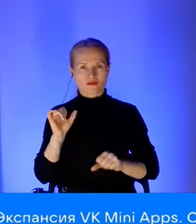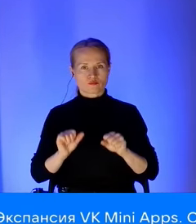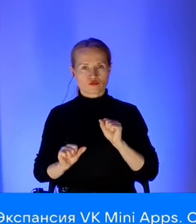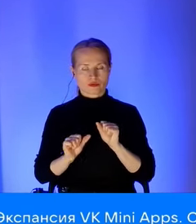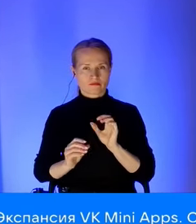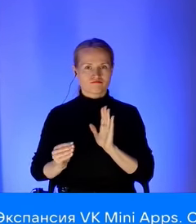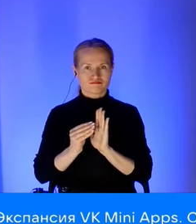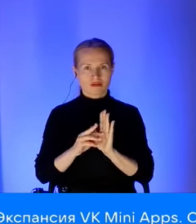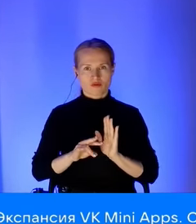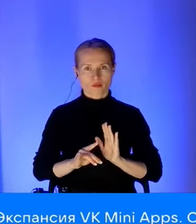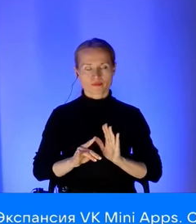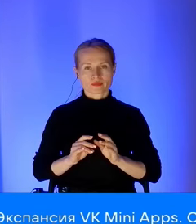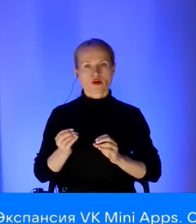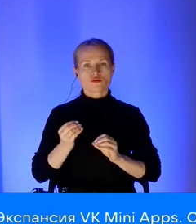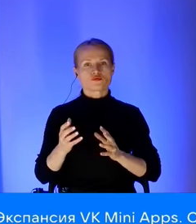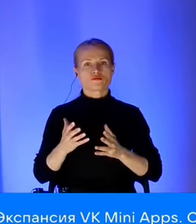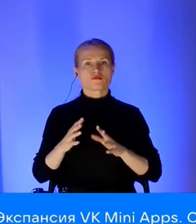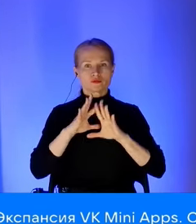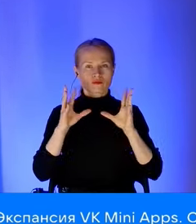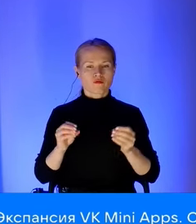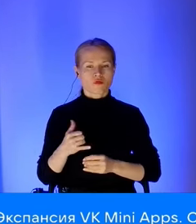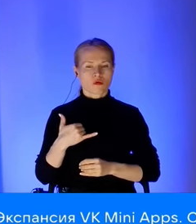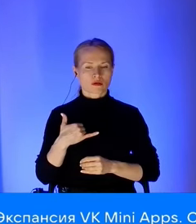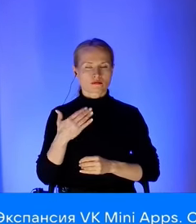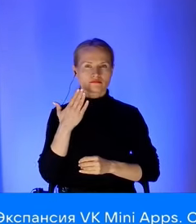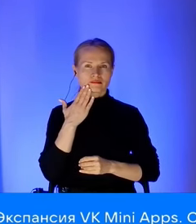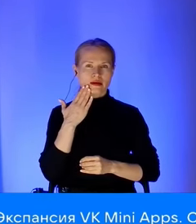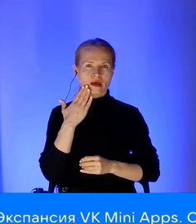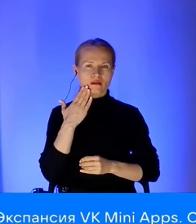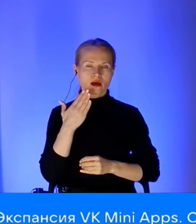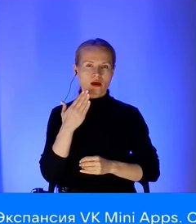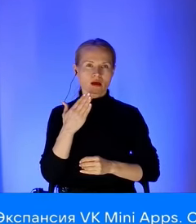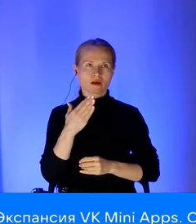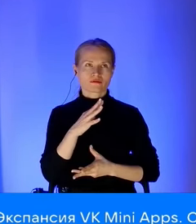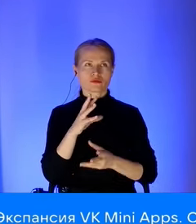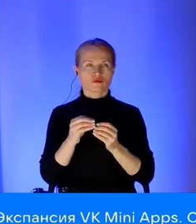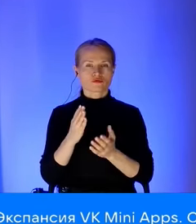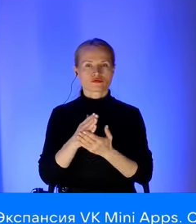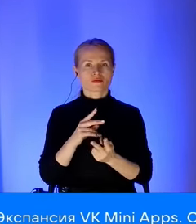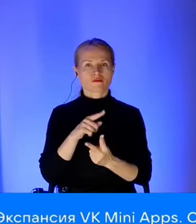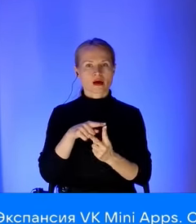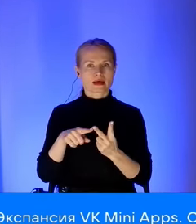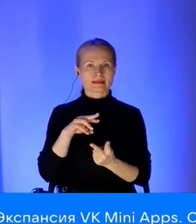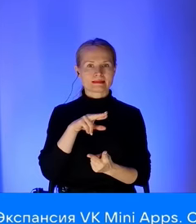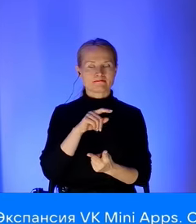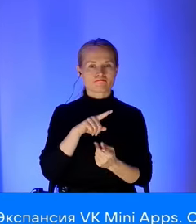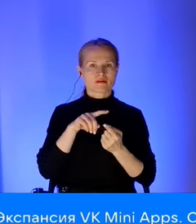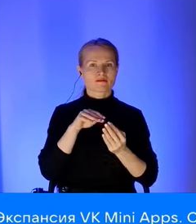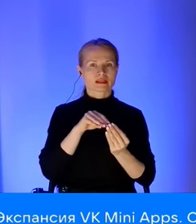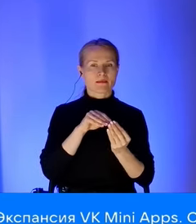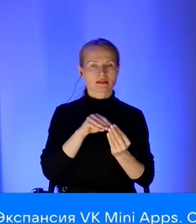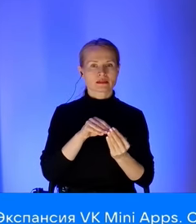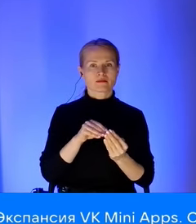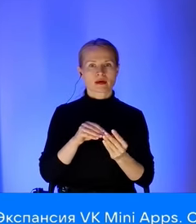платформы. Всего у нас порядка… Так, всего существует два типа взаимодействия, то есть метод и